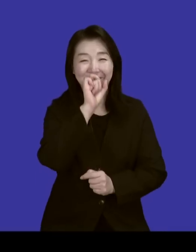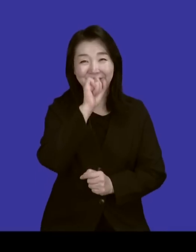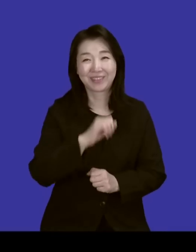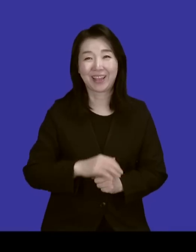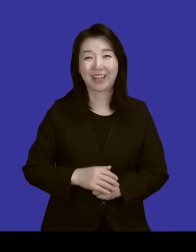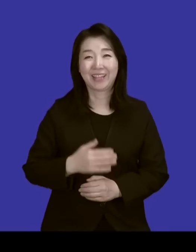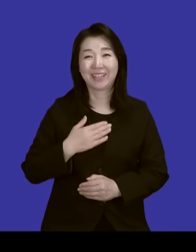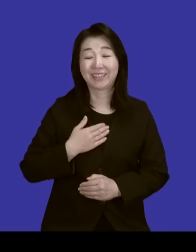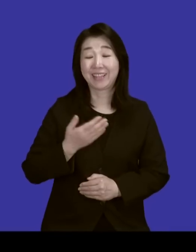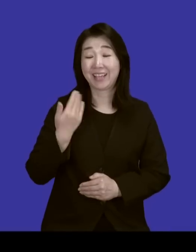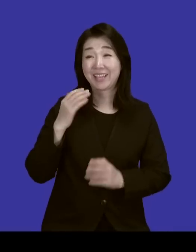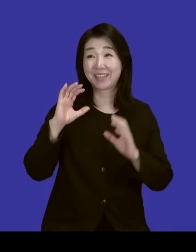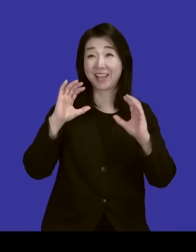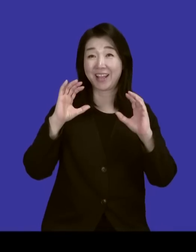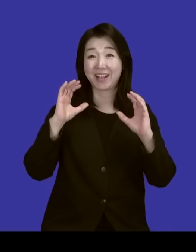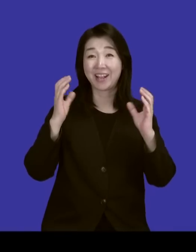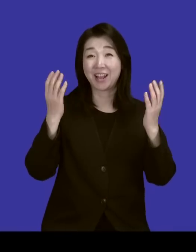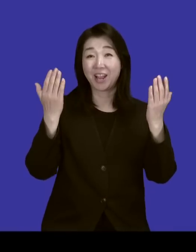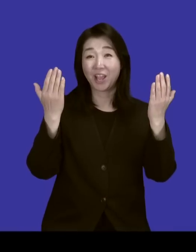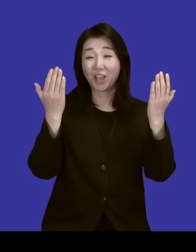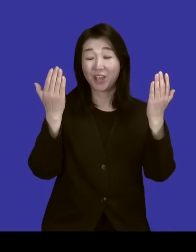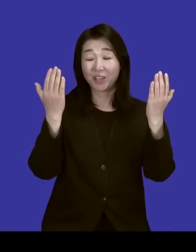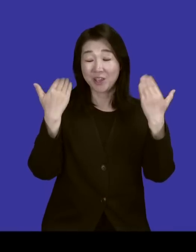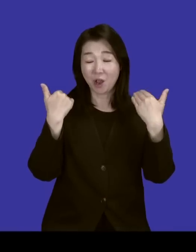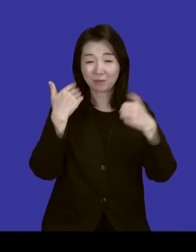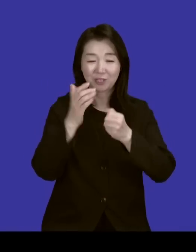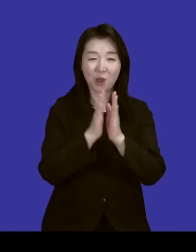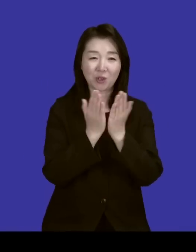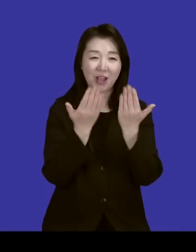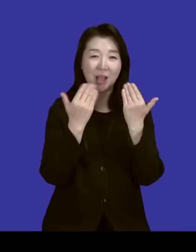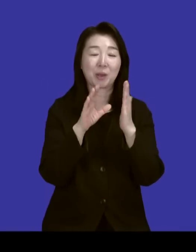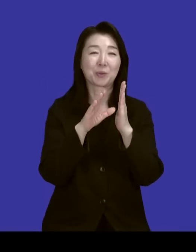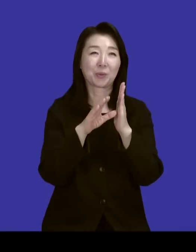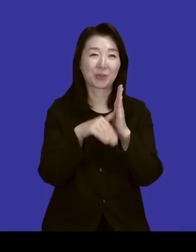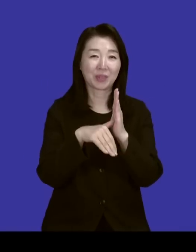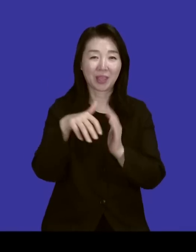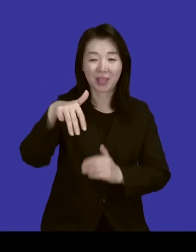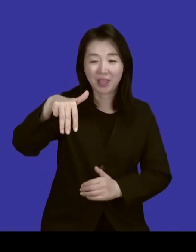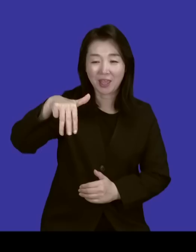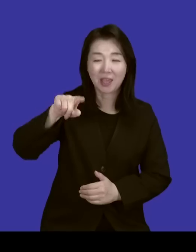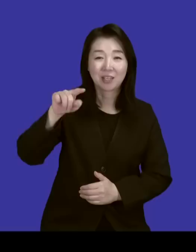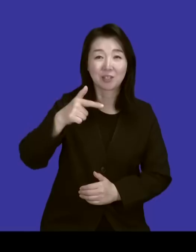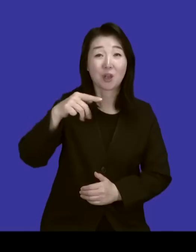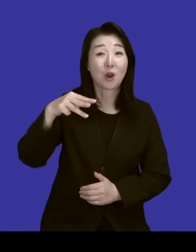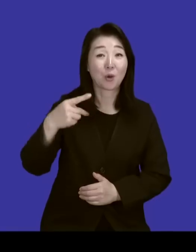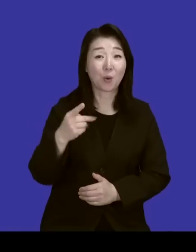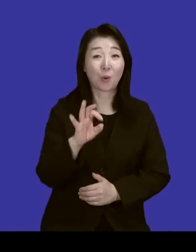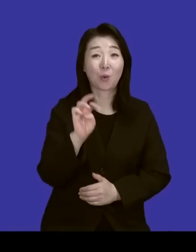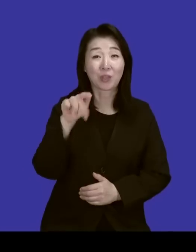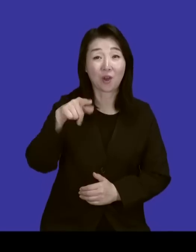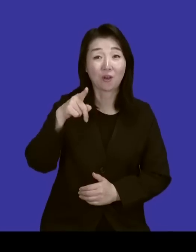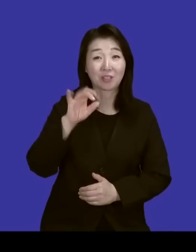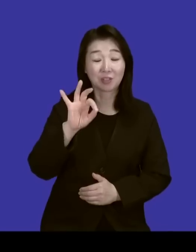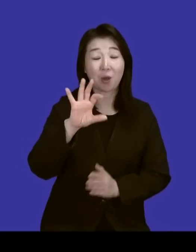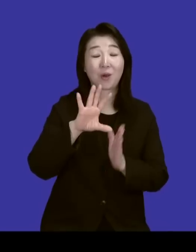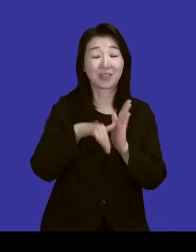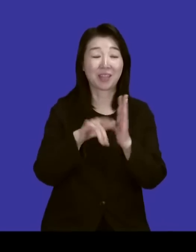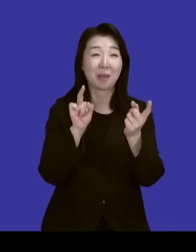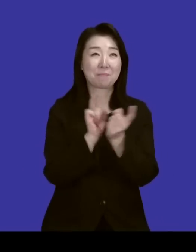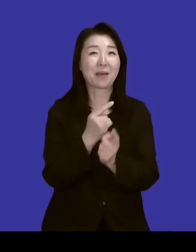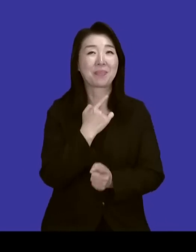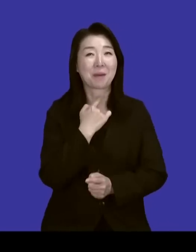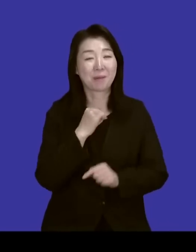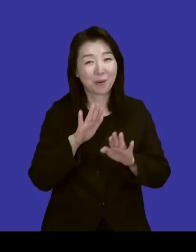때 철로 역정 설명해 주러 CBS에 나오셔서 같이 방송을 했었고요. 또 이렇게 뵙게 됐습니다. 목사님 아시겠지만 많은 크리스찬들이 목사님을